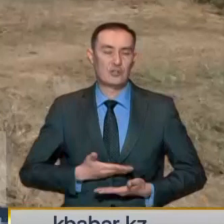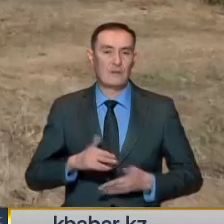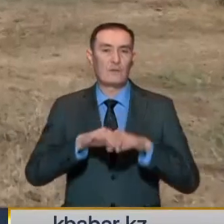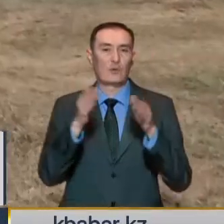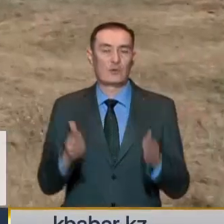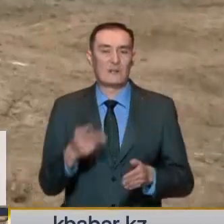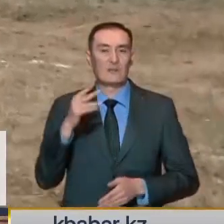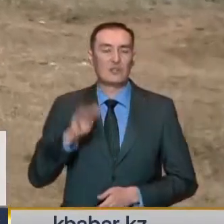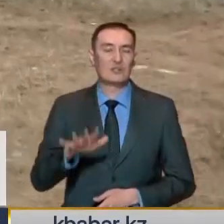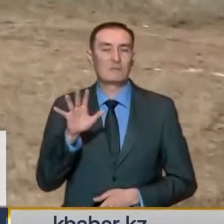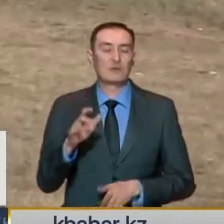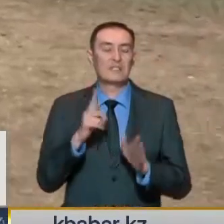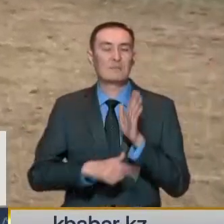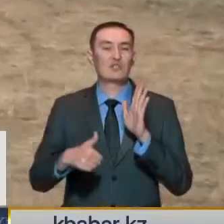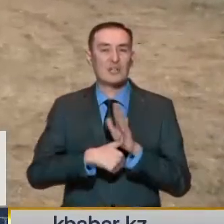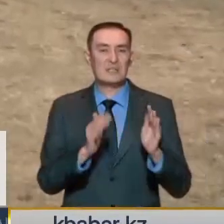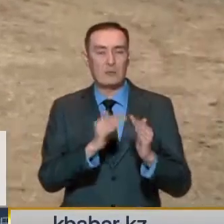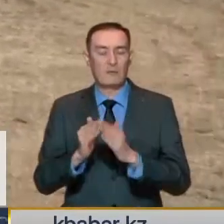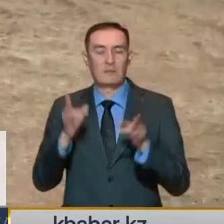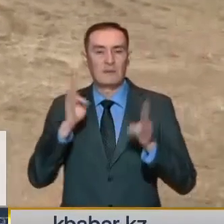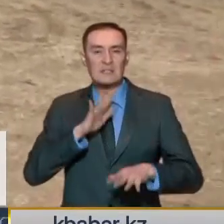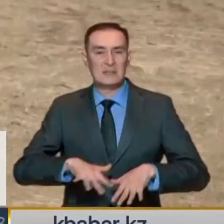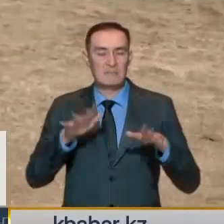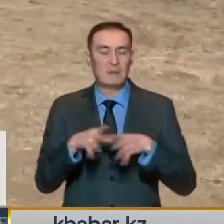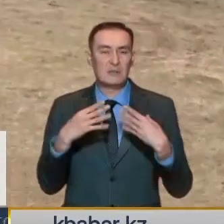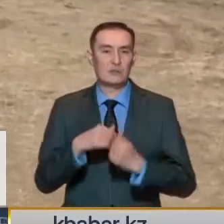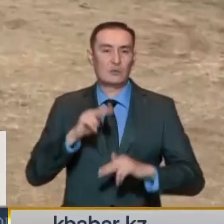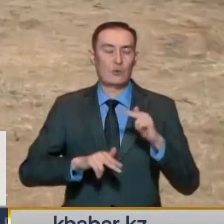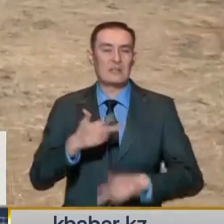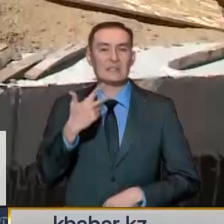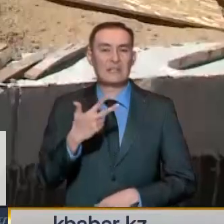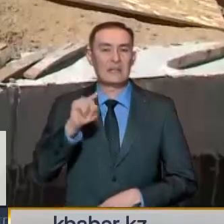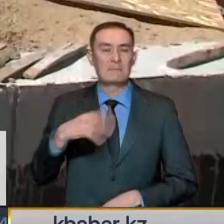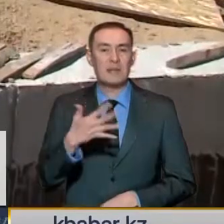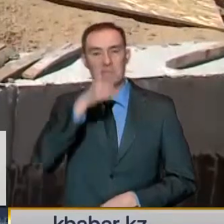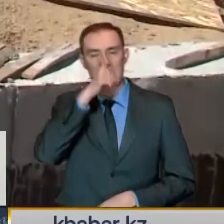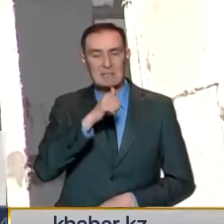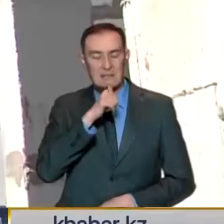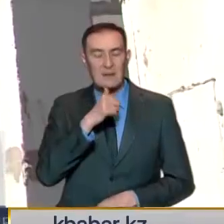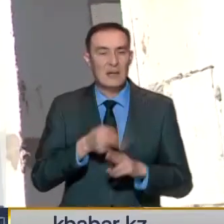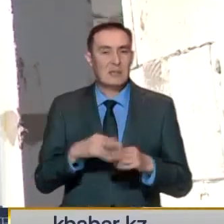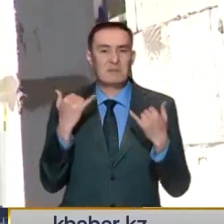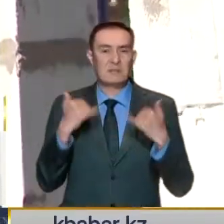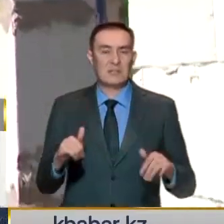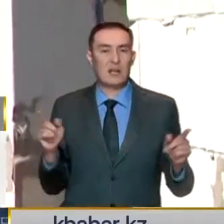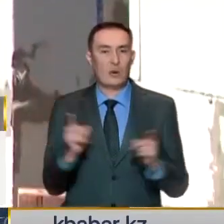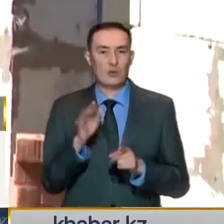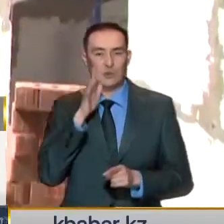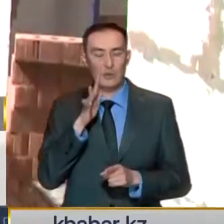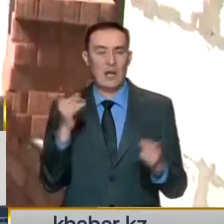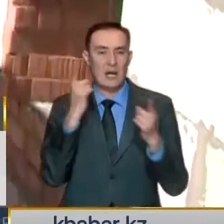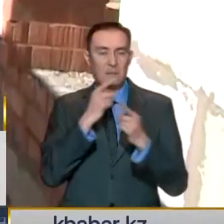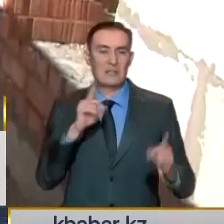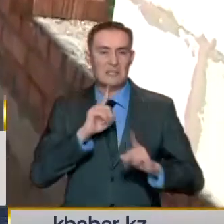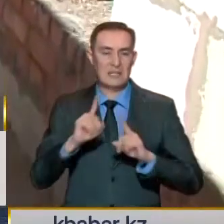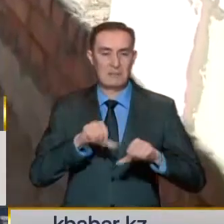юртах. 2576 домов для пострадавших от паводка семей построили в Казахстане за 3,5 месяца. Это беспрецедентно короткие сроки, отметили сегодня